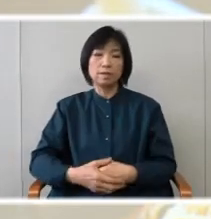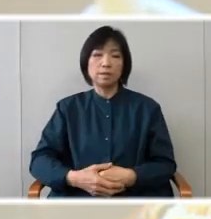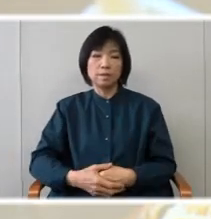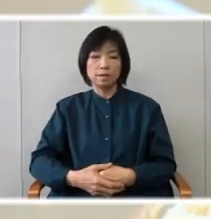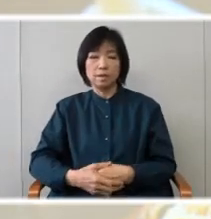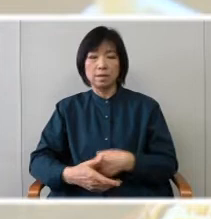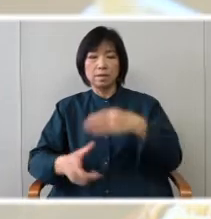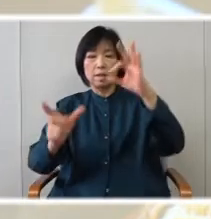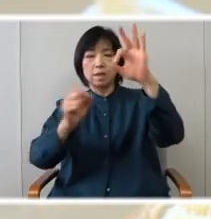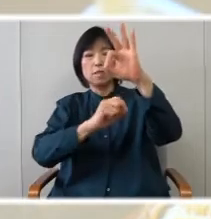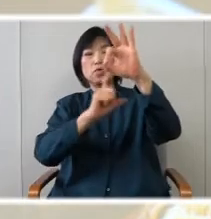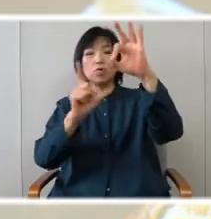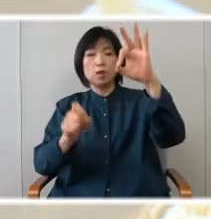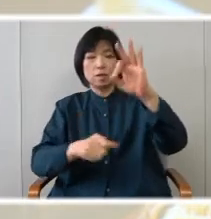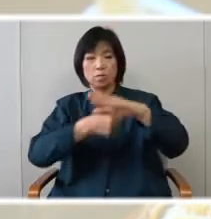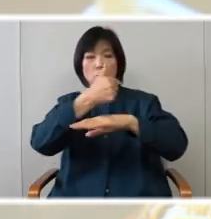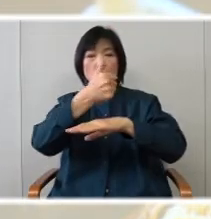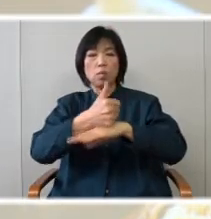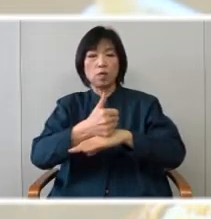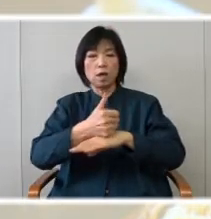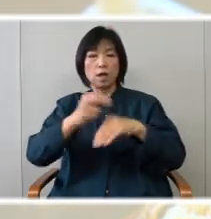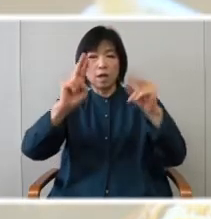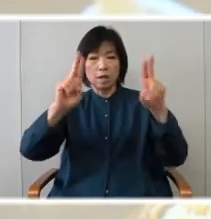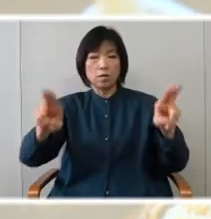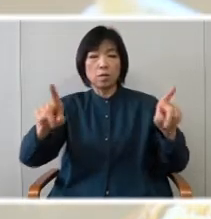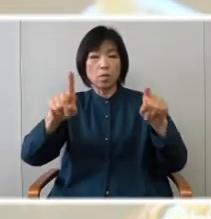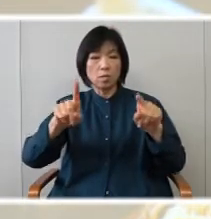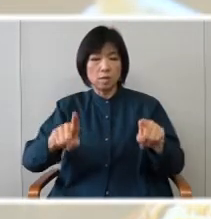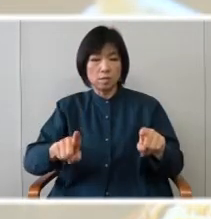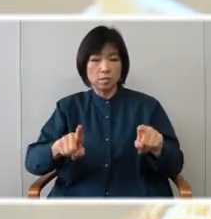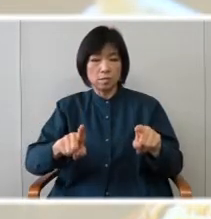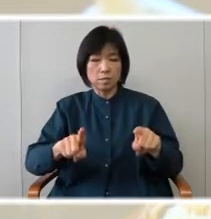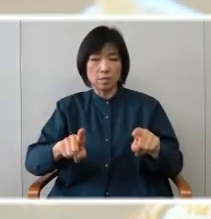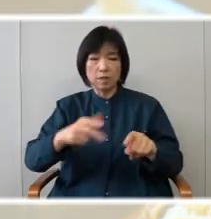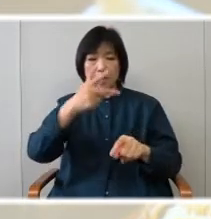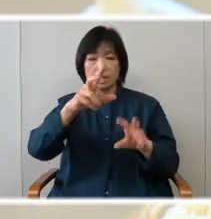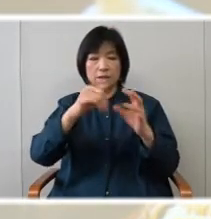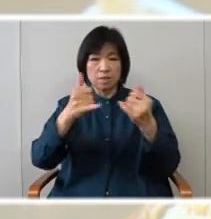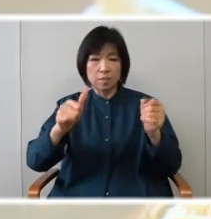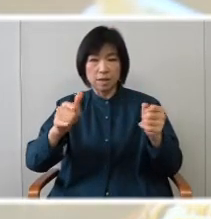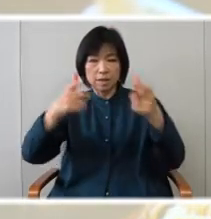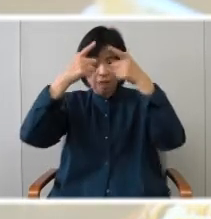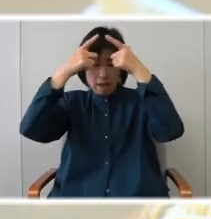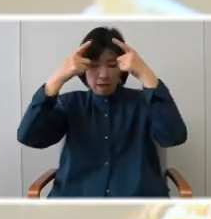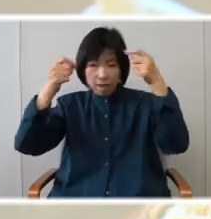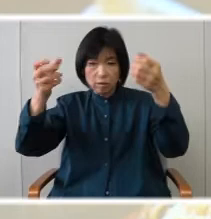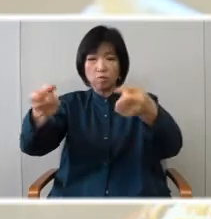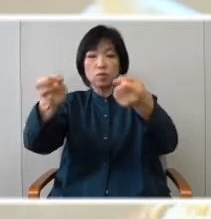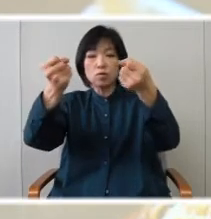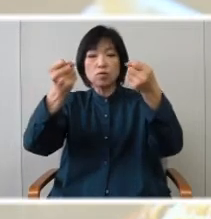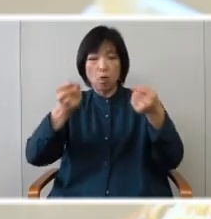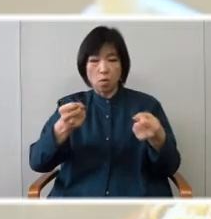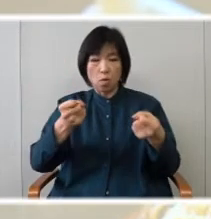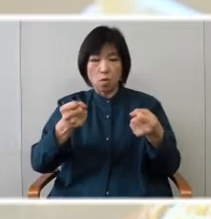10月の主な行事でありますが、マホライナ市民大学の修了証書、